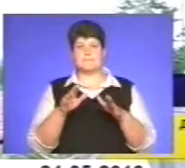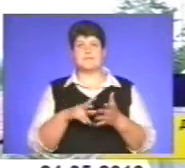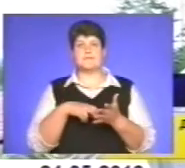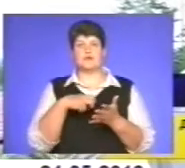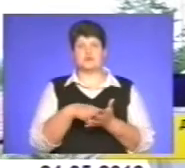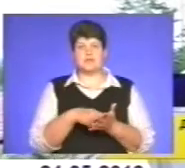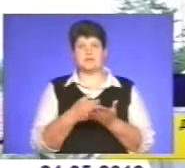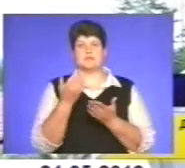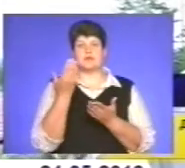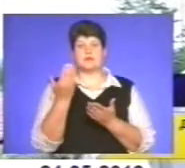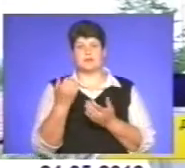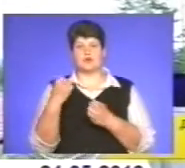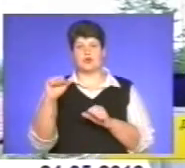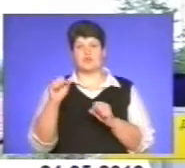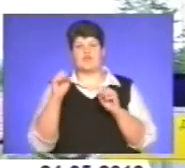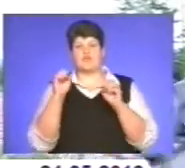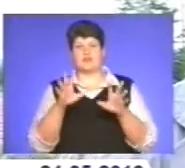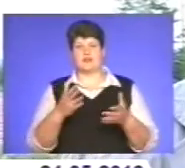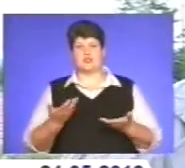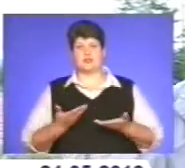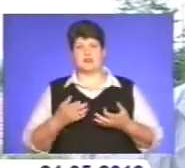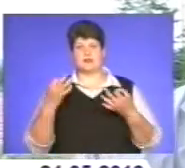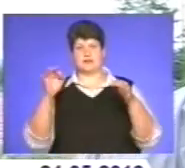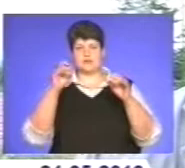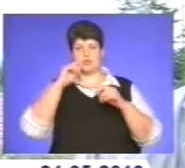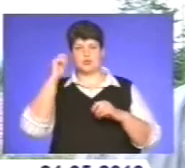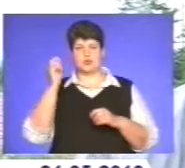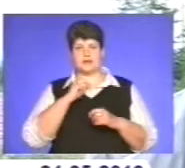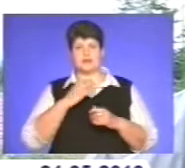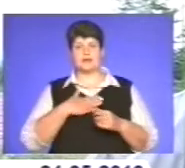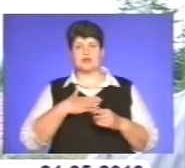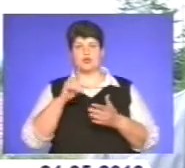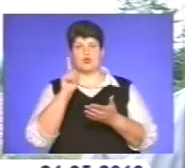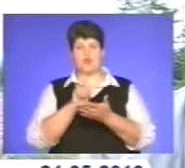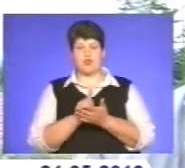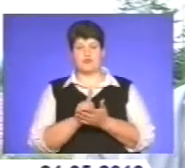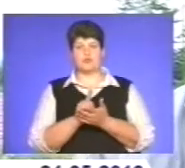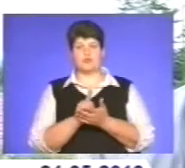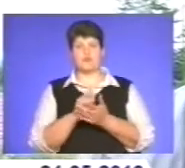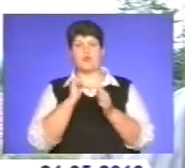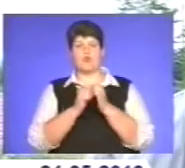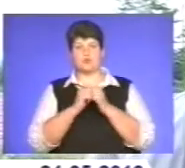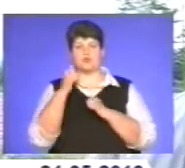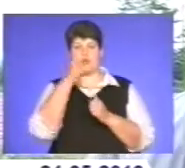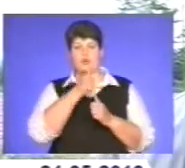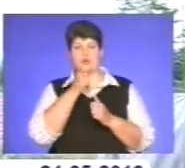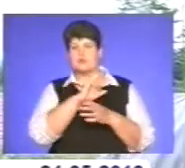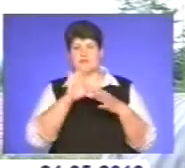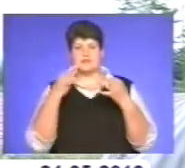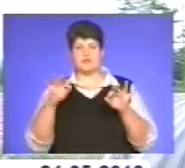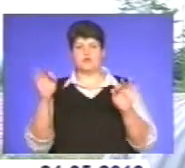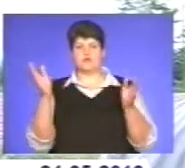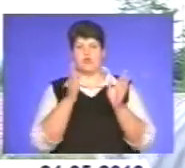перед тими героями, котрі віддавали життя за незалежність України. І наш обов'язок якраз кожного року, незалежно від